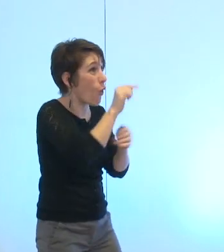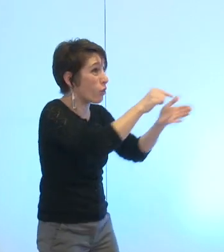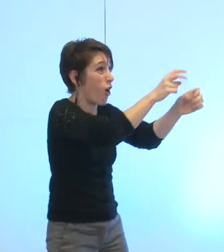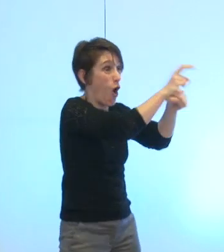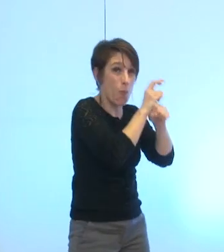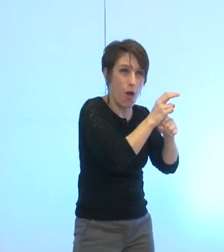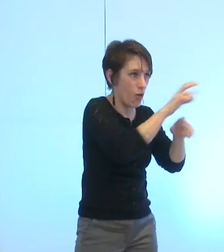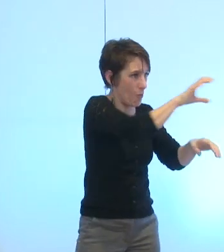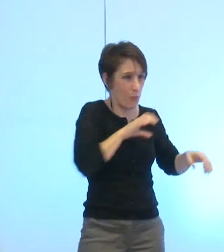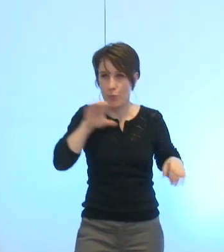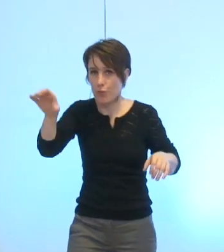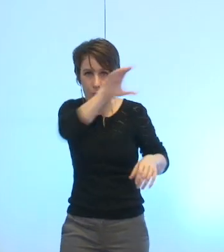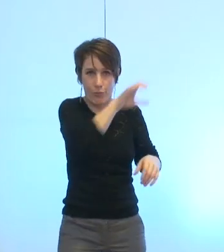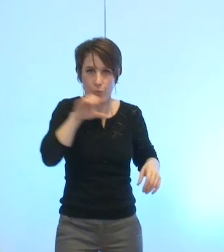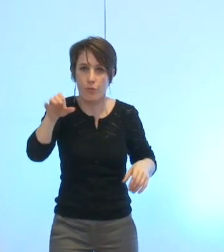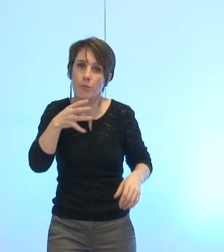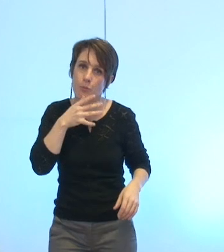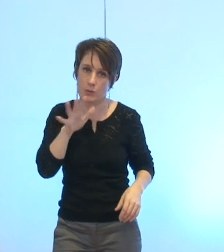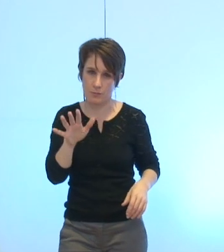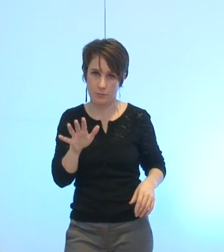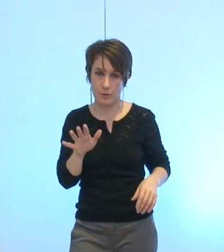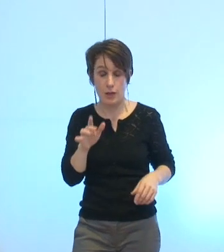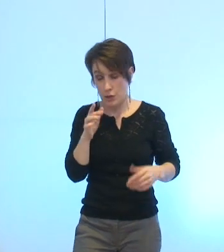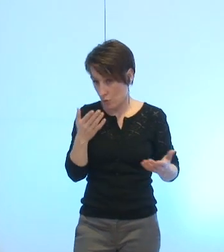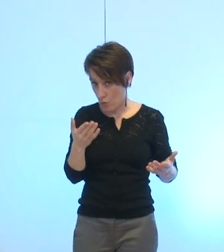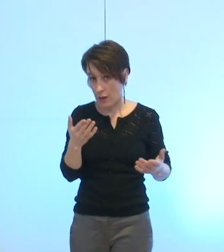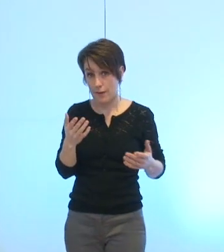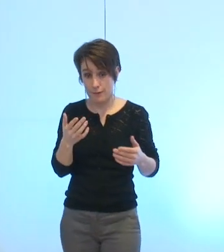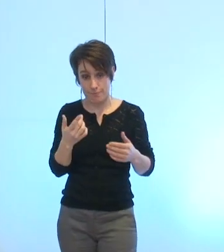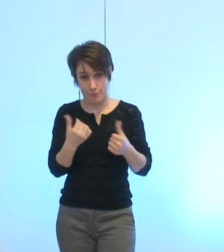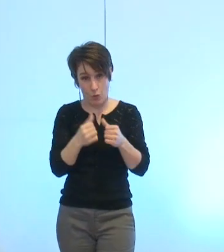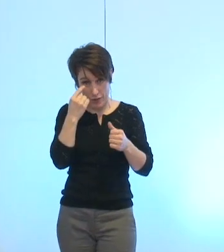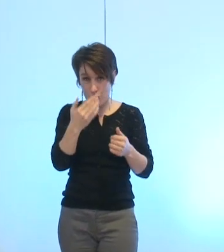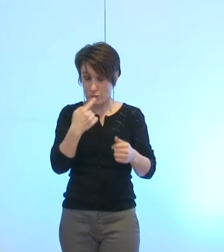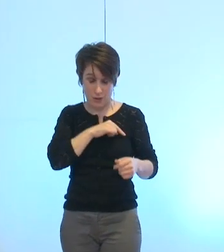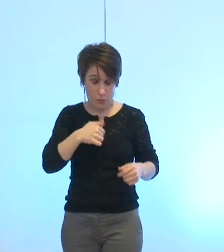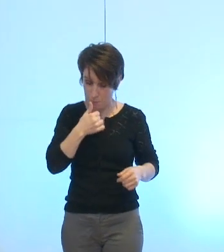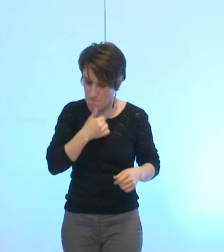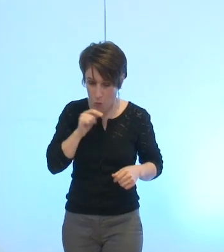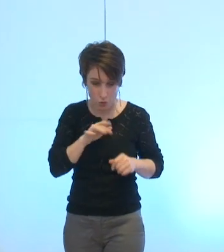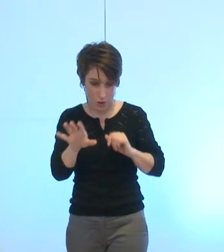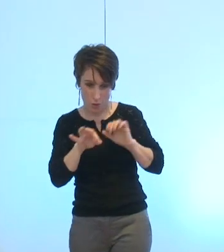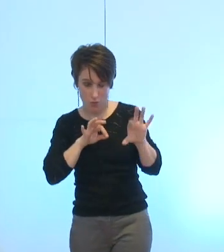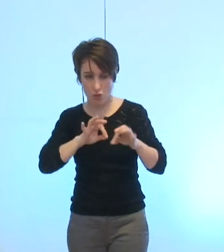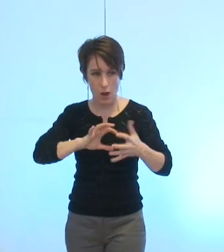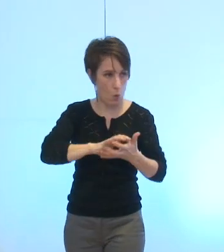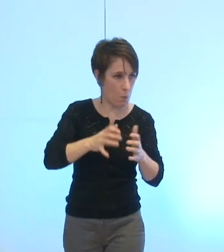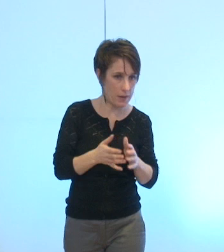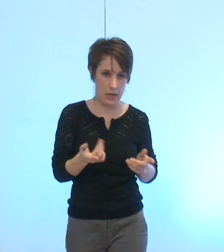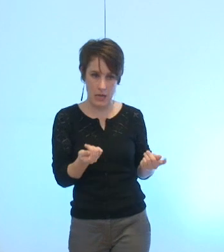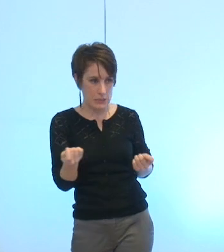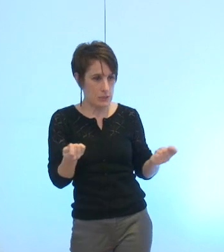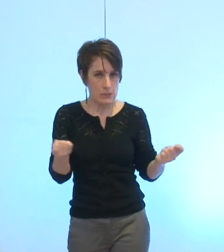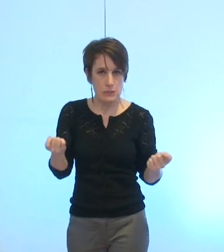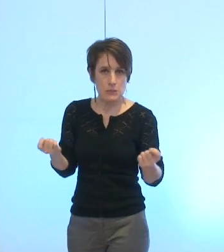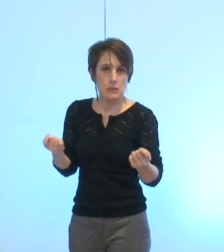cela nécessitera de fait des choix qui seront pour une bonne part compliquée mais qui devront se faire